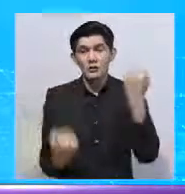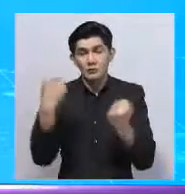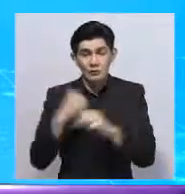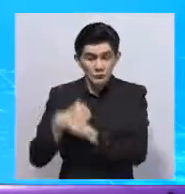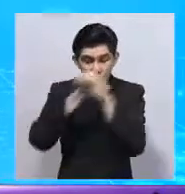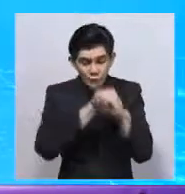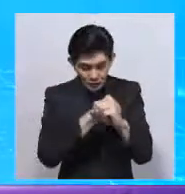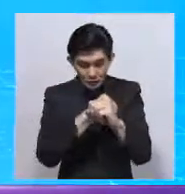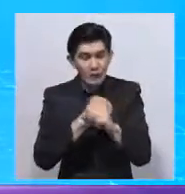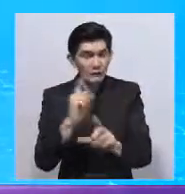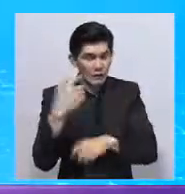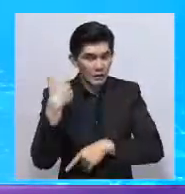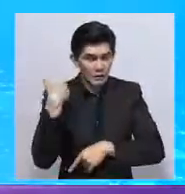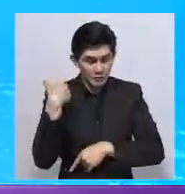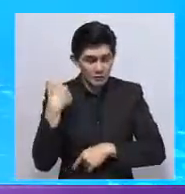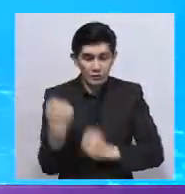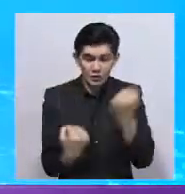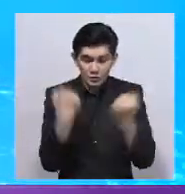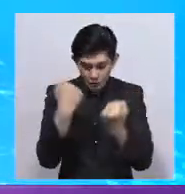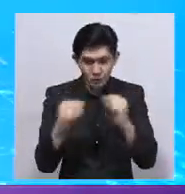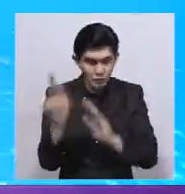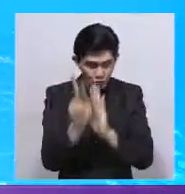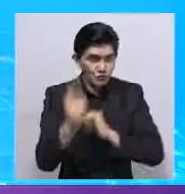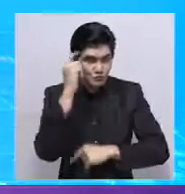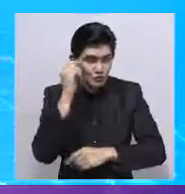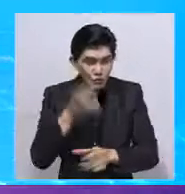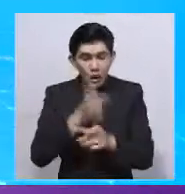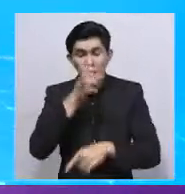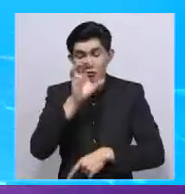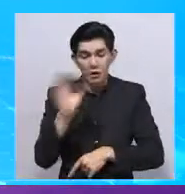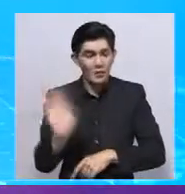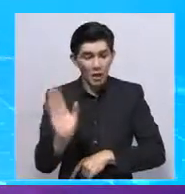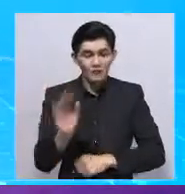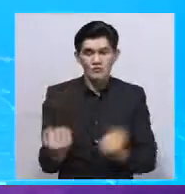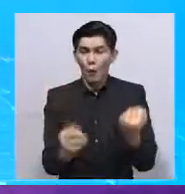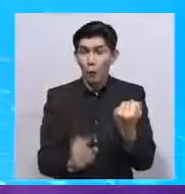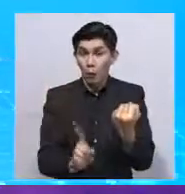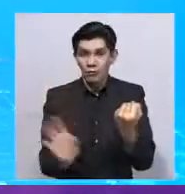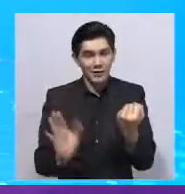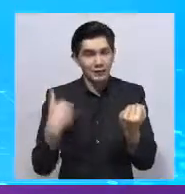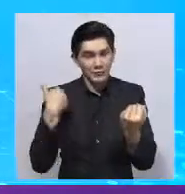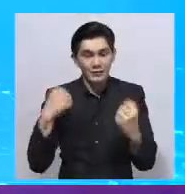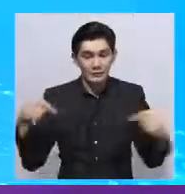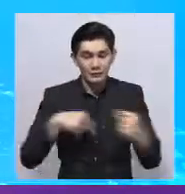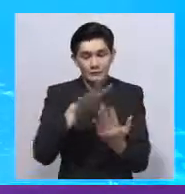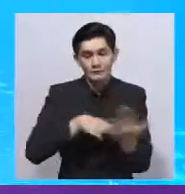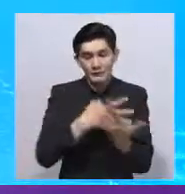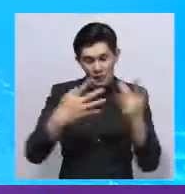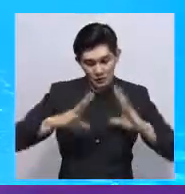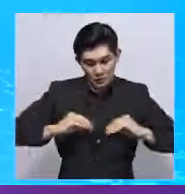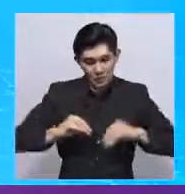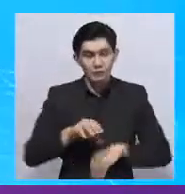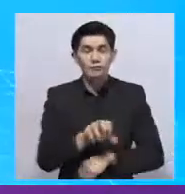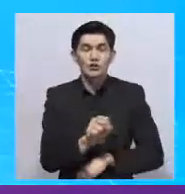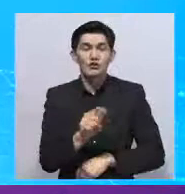ภัยวินัยจราจรเข้มงวดการตรวจจับการดื่มแอลกอฮอล์ขับรถเร็วนะพร้อมกับเห็นชอบมาตรการที่ทางส